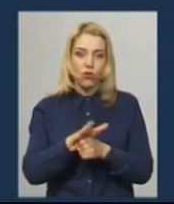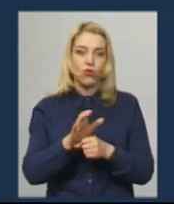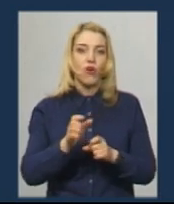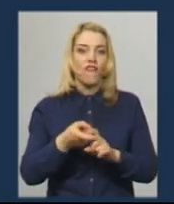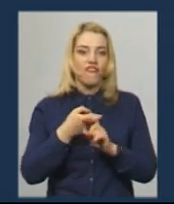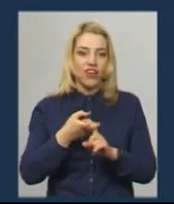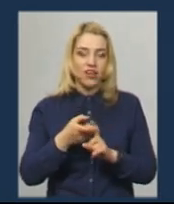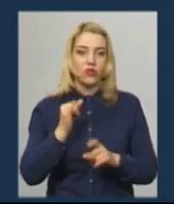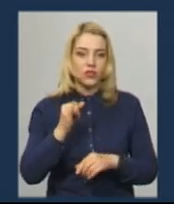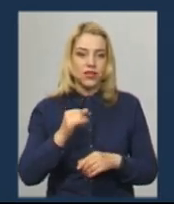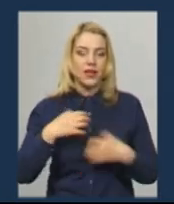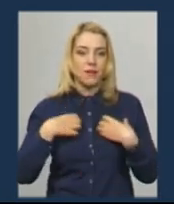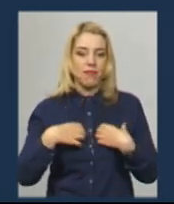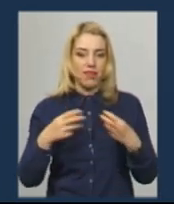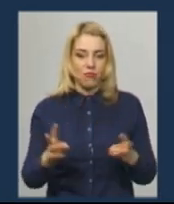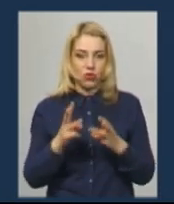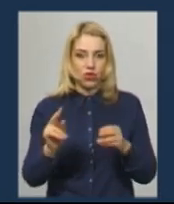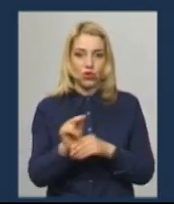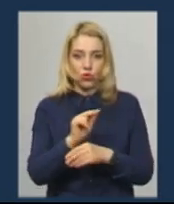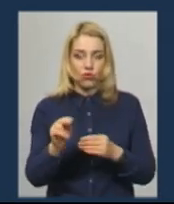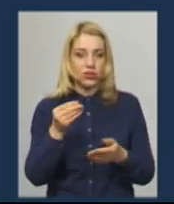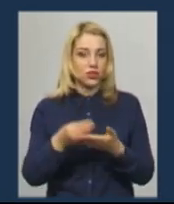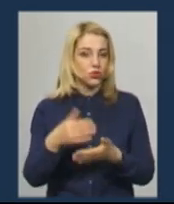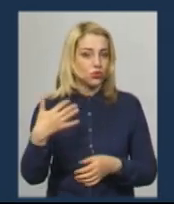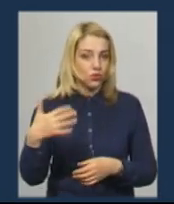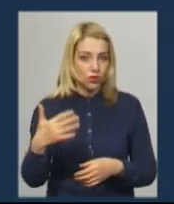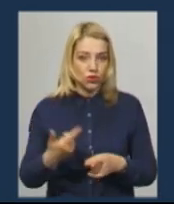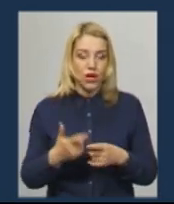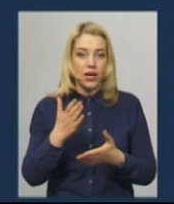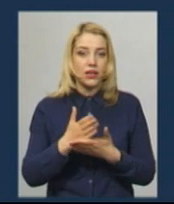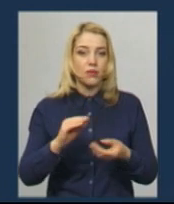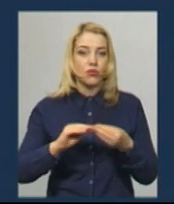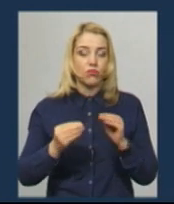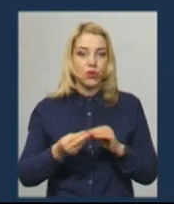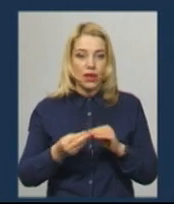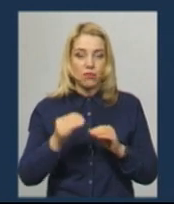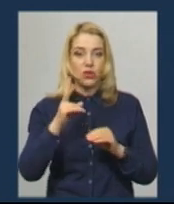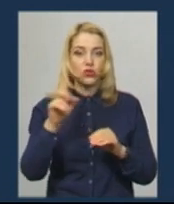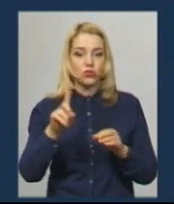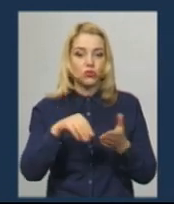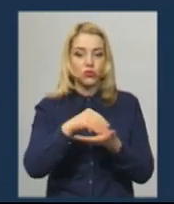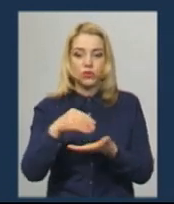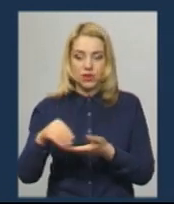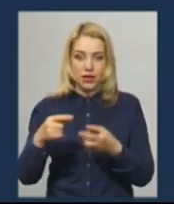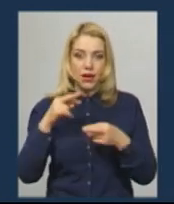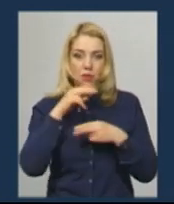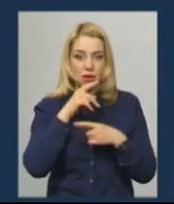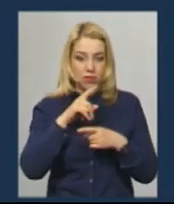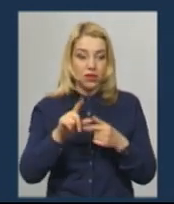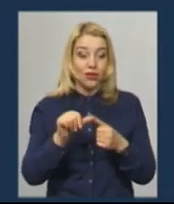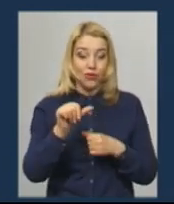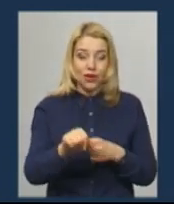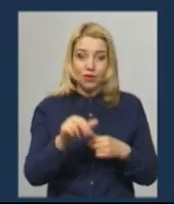лікувати дуже дорого. Крім того, ще є проблема з доступністю лікарських препаратів. Окремі препарати, які